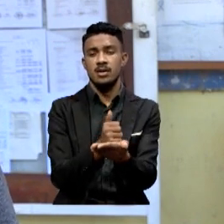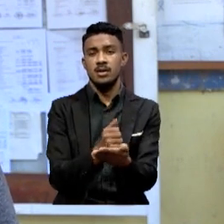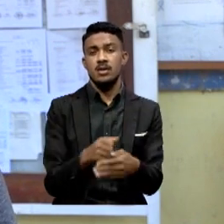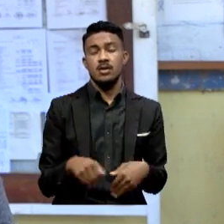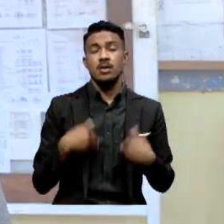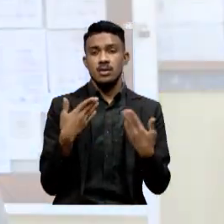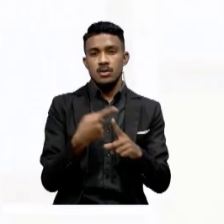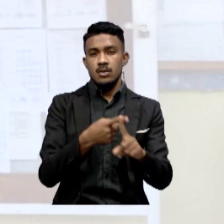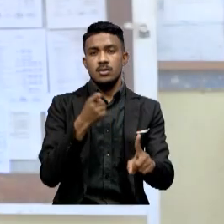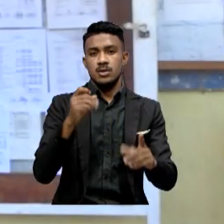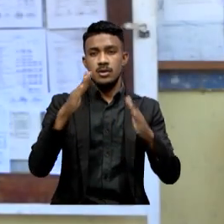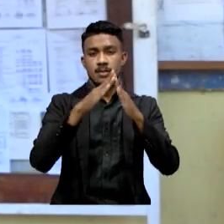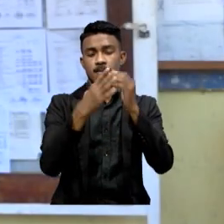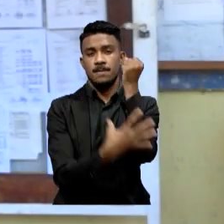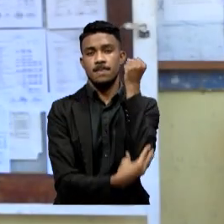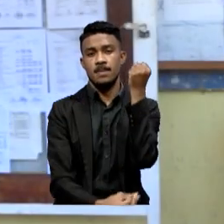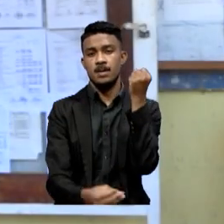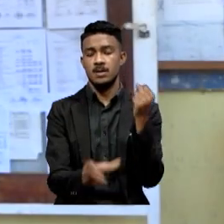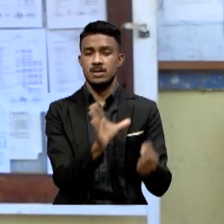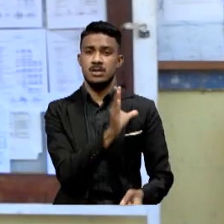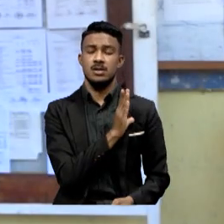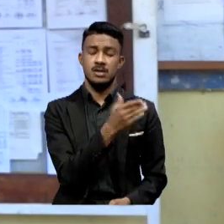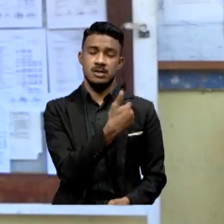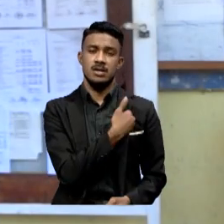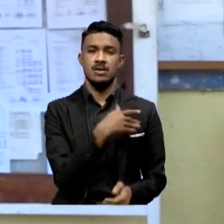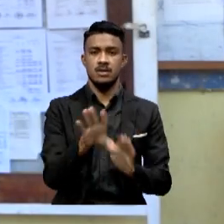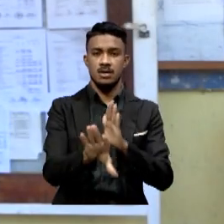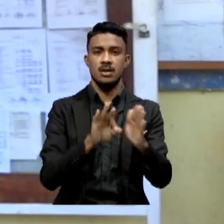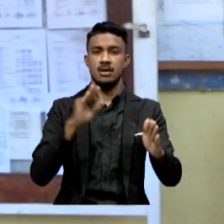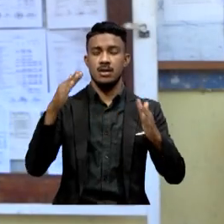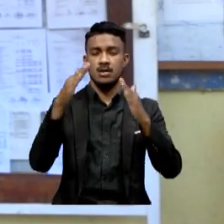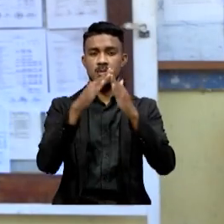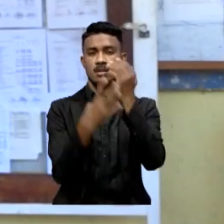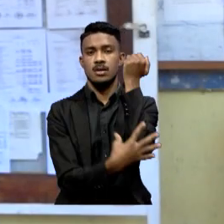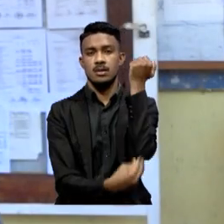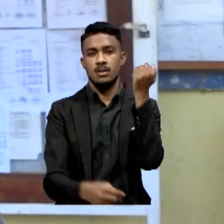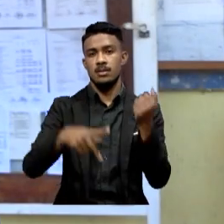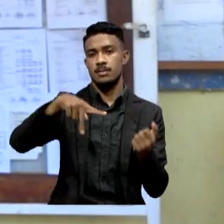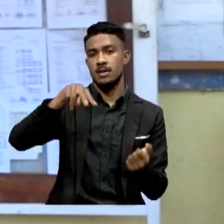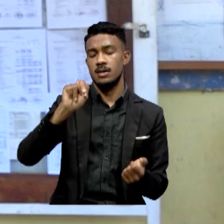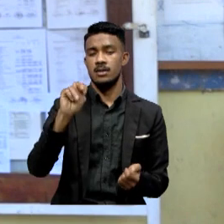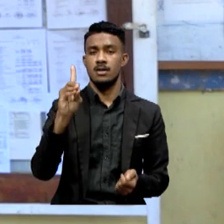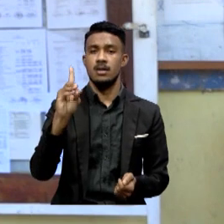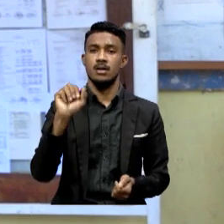umak bit laik ne kora sidau ketan jata ba umak bit laik pendes ne telabel hola